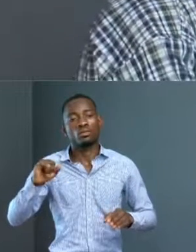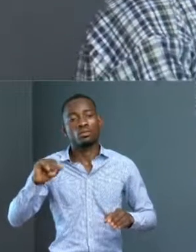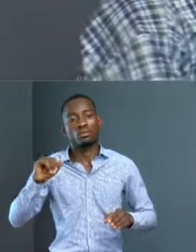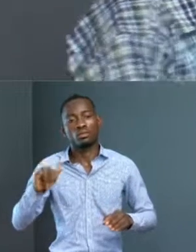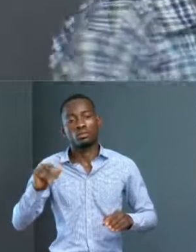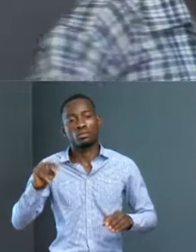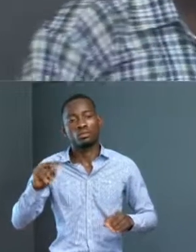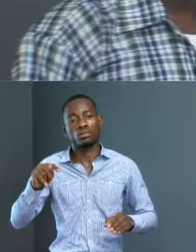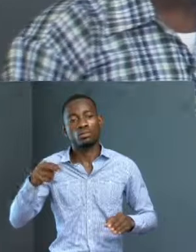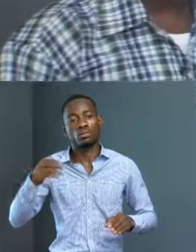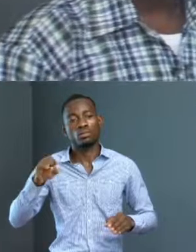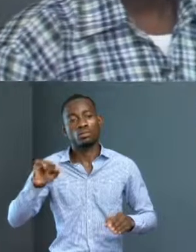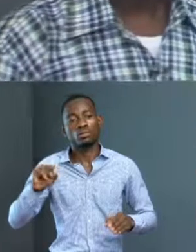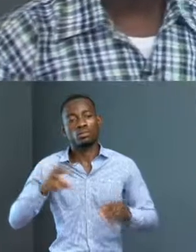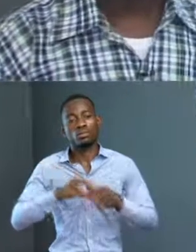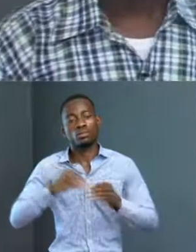biosynthèse de l'ADN.